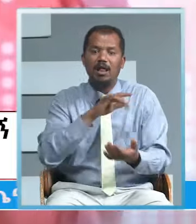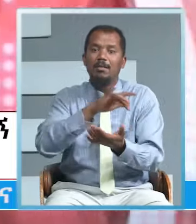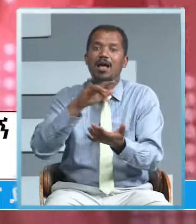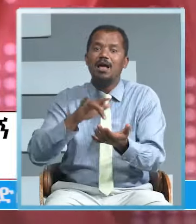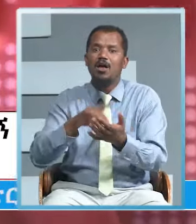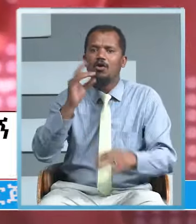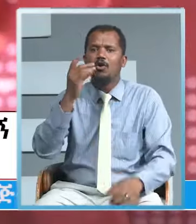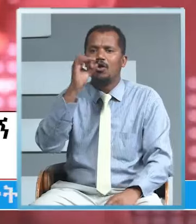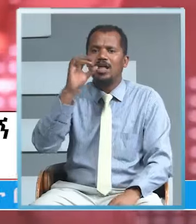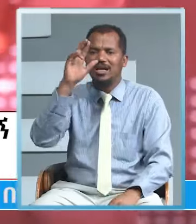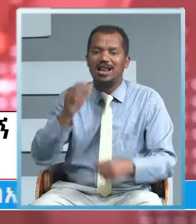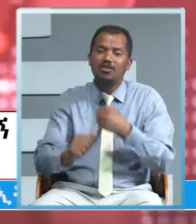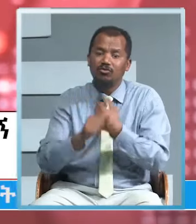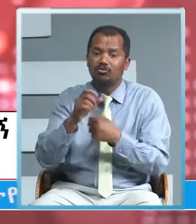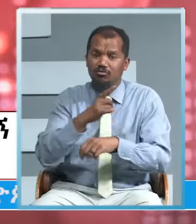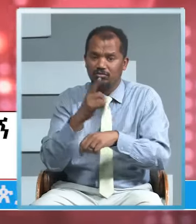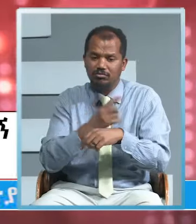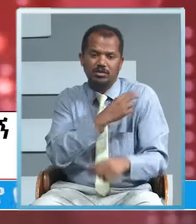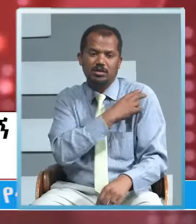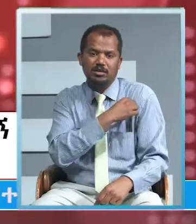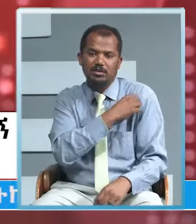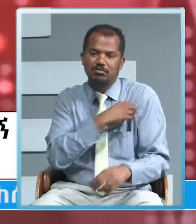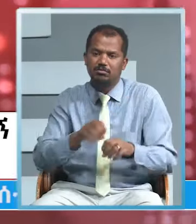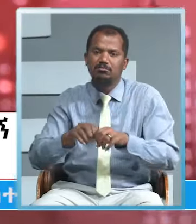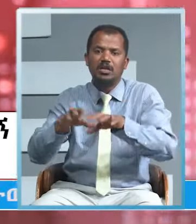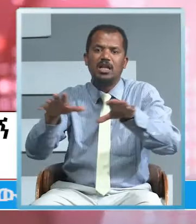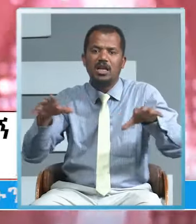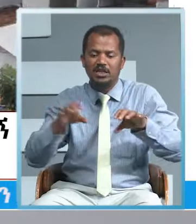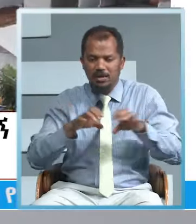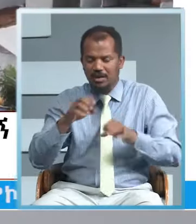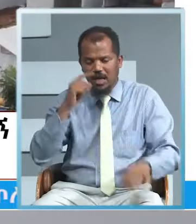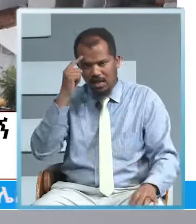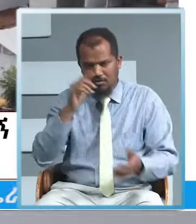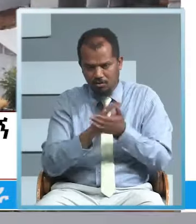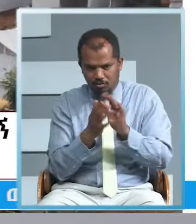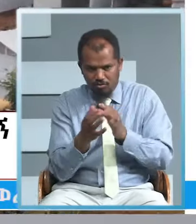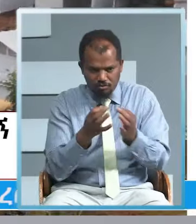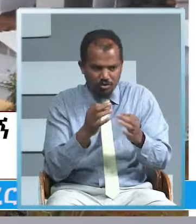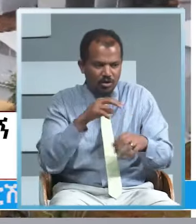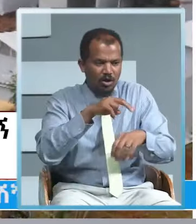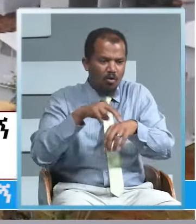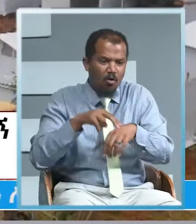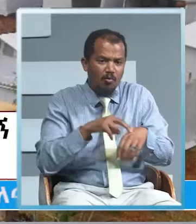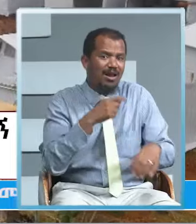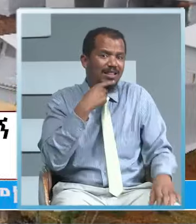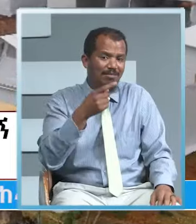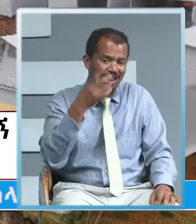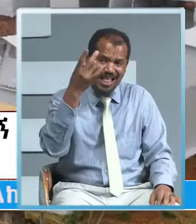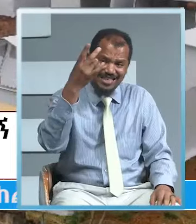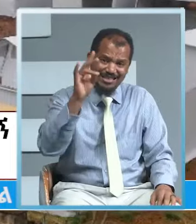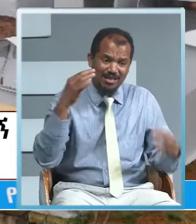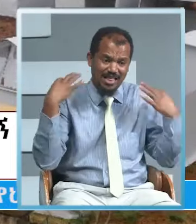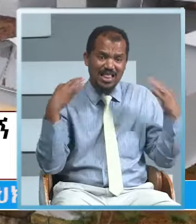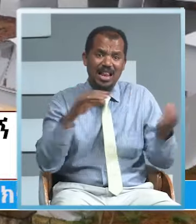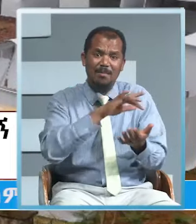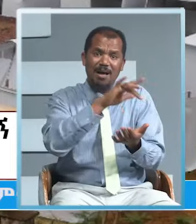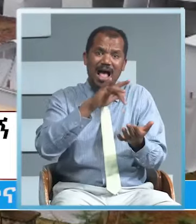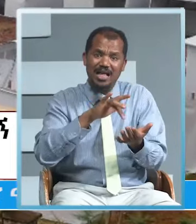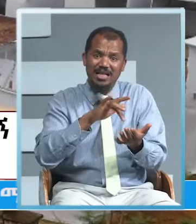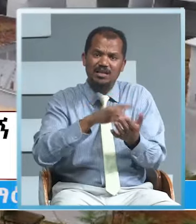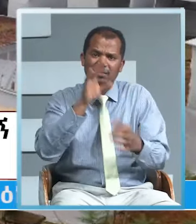أكلات بكولي را لتتقو زيغو چكم النان تدرش لما درقيا لما مونو تقل سوال تاقوامال يتبالو ت 17 يتينا